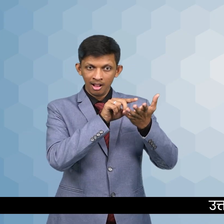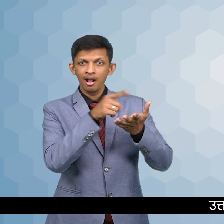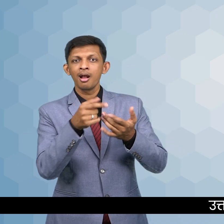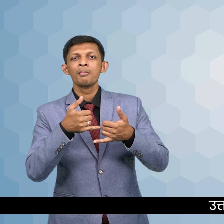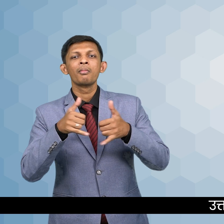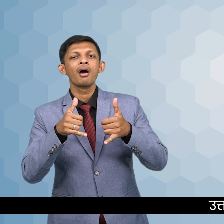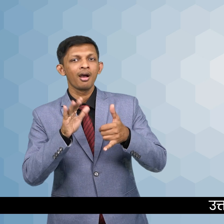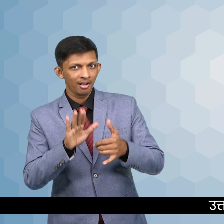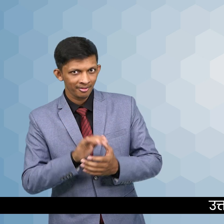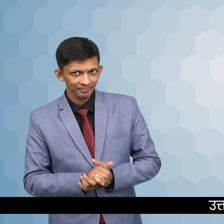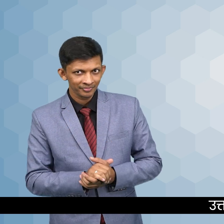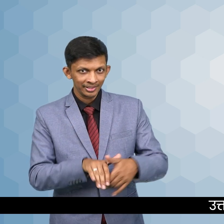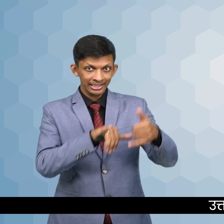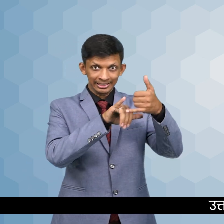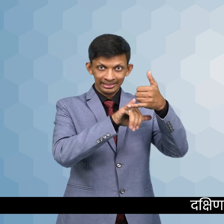उत्तर उद्यान,